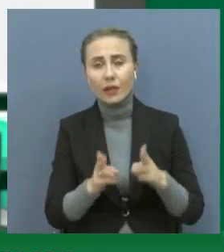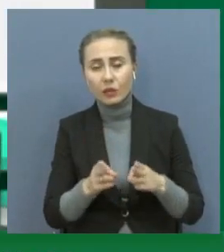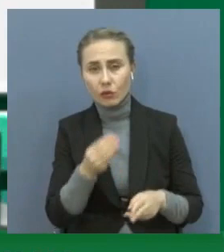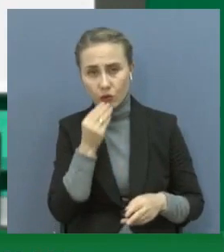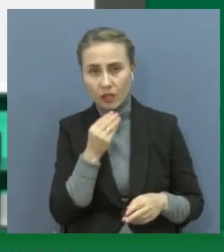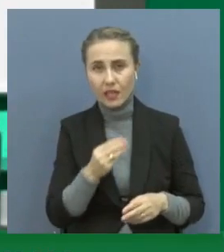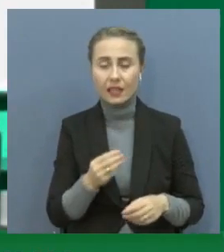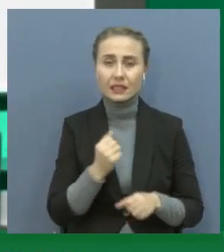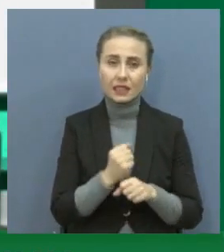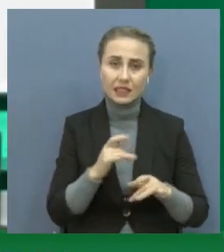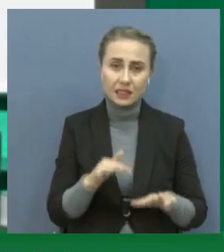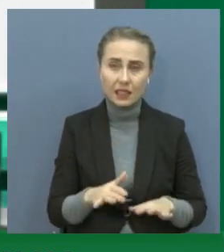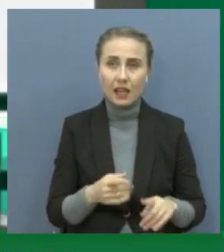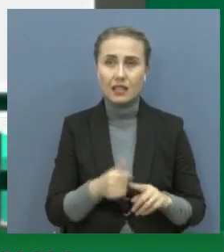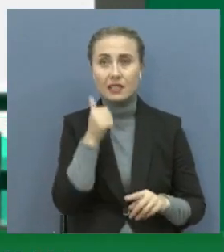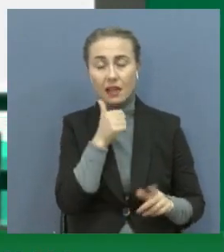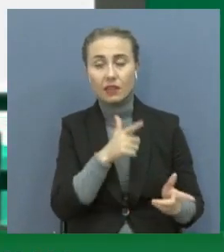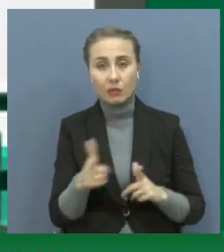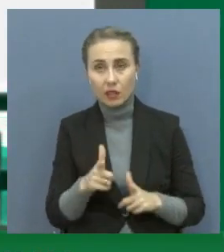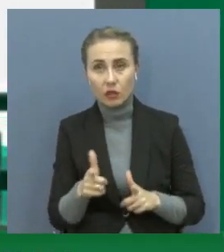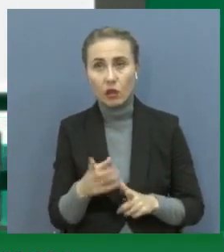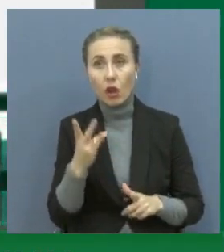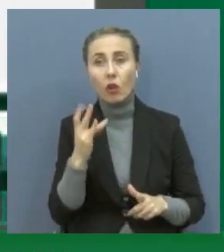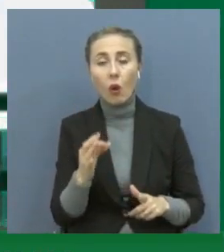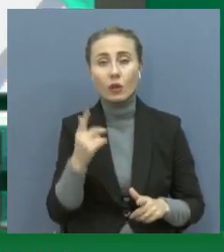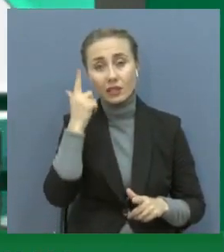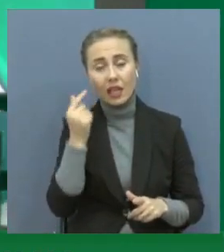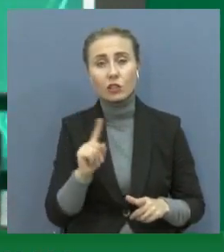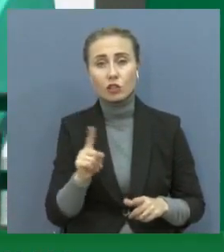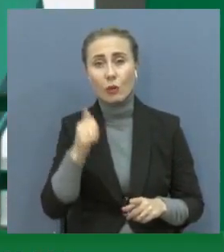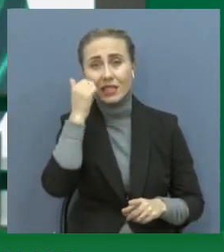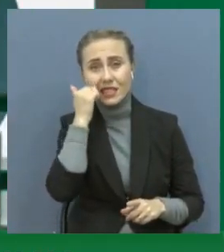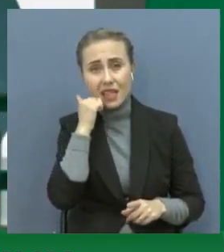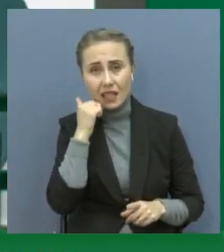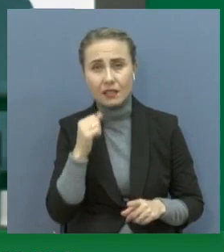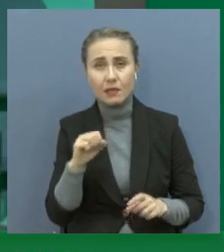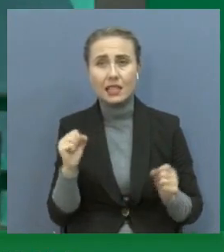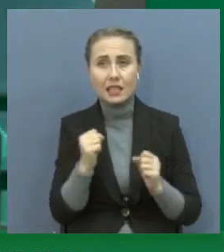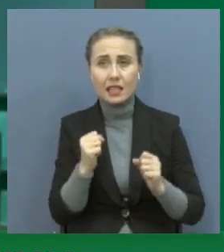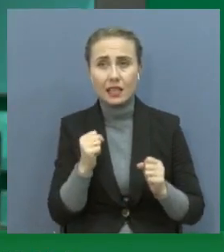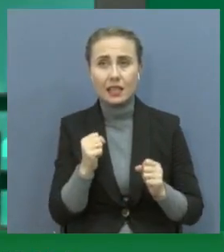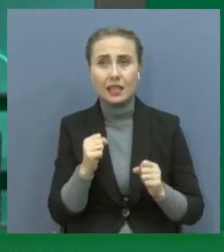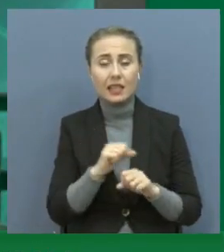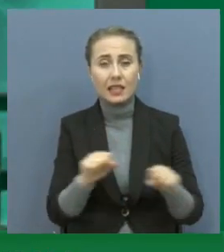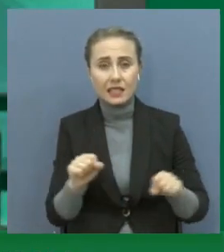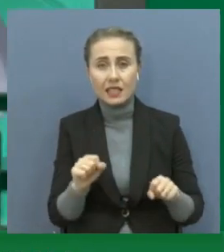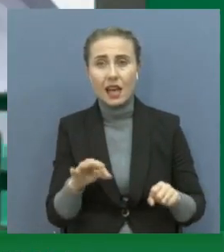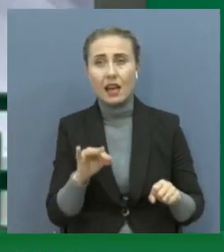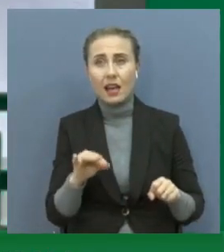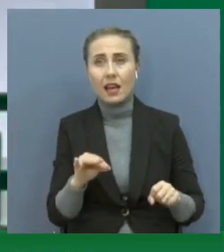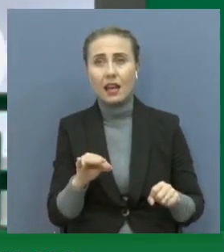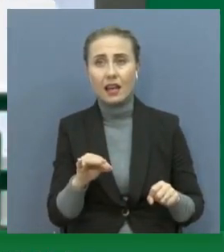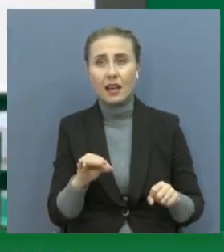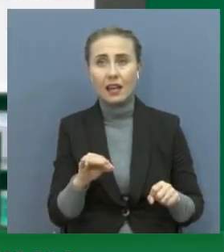сделать какие-то дела, на завтра приготовиться, но... Знаете, чтобы в старости не мерзнуть от мороза, нельзя дышать прохладой на детей. Вот этот